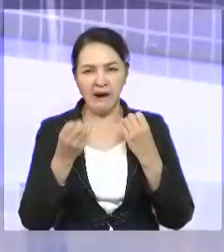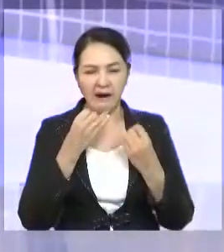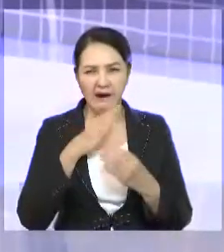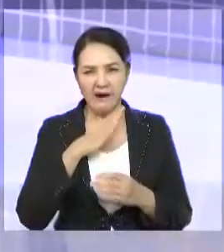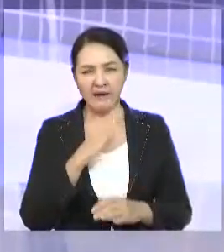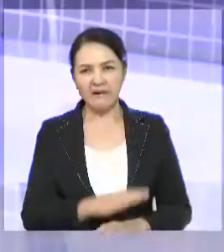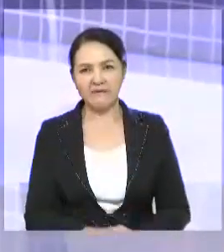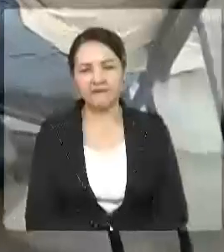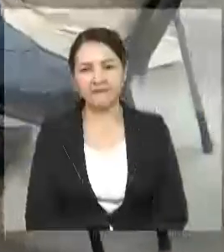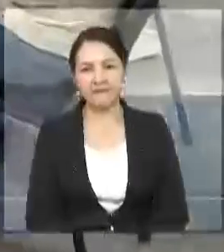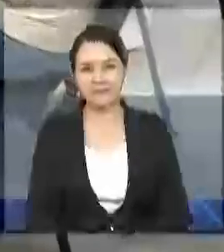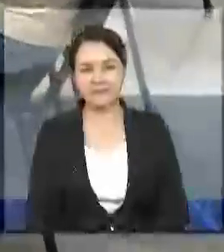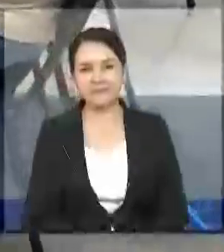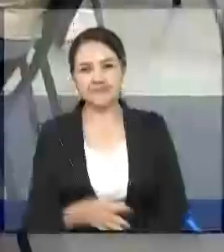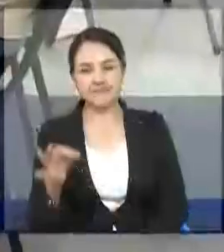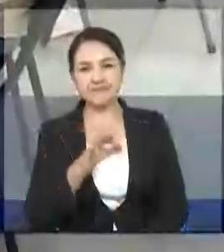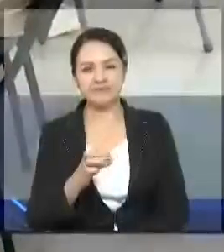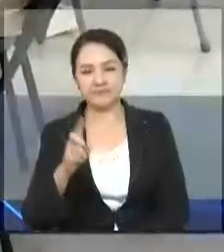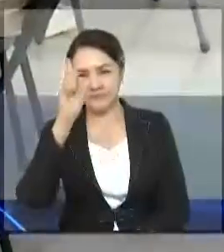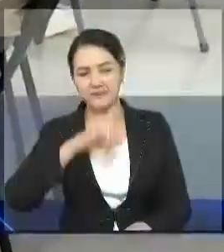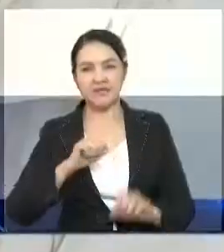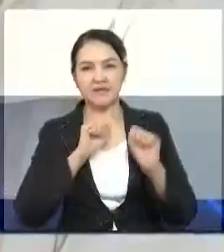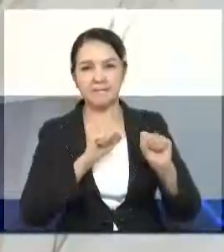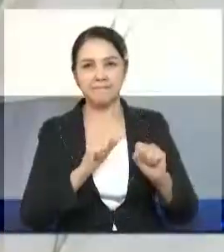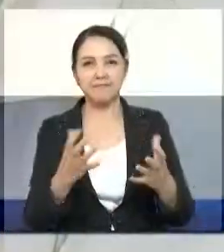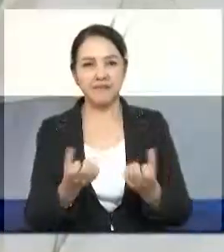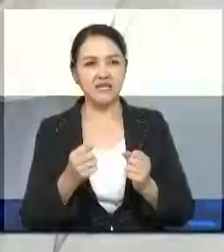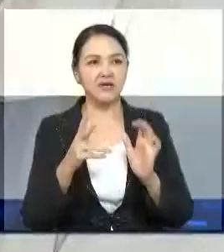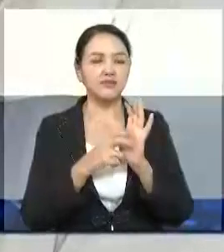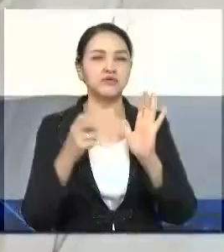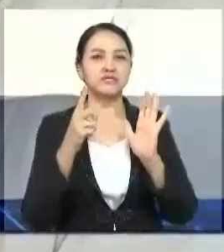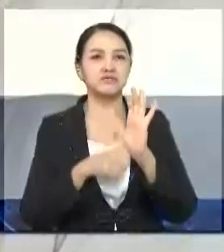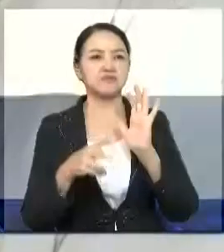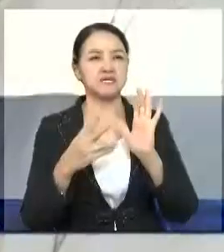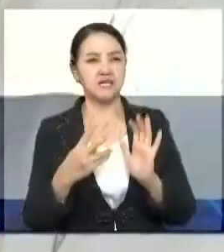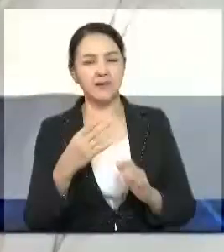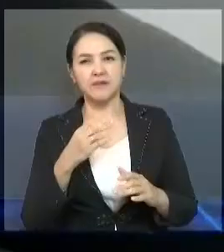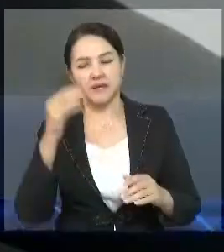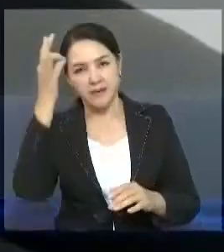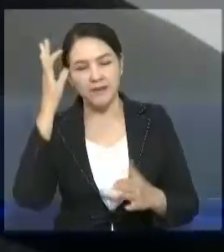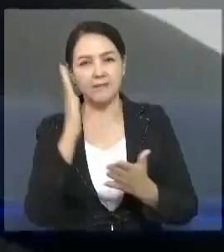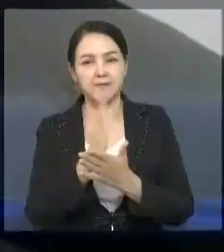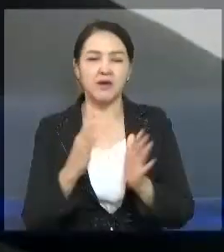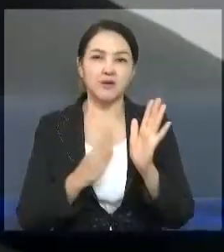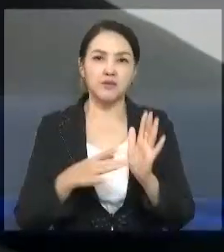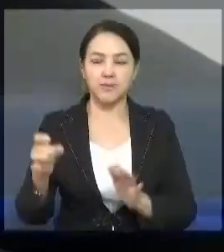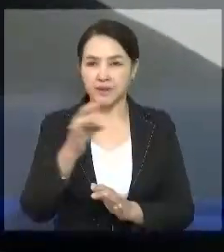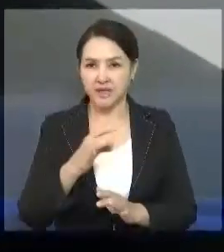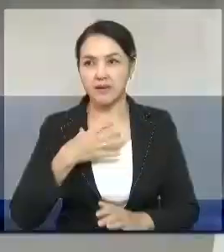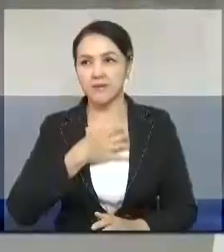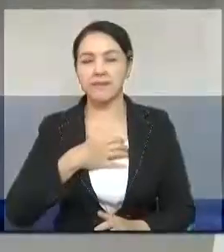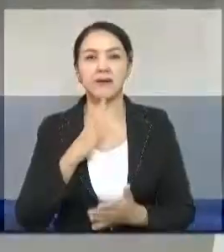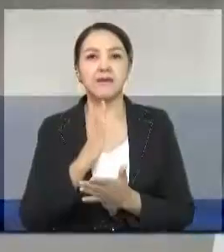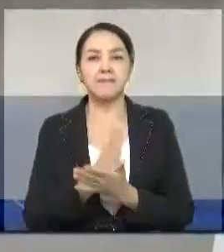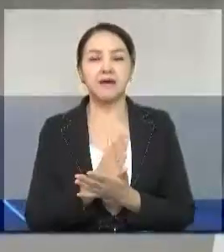берді. Облыста мемлекетті қорғауға алынған 872 ескерткіш бар, оның 9-ы республикалық маңызға